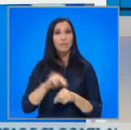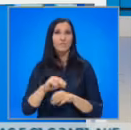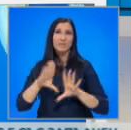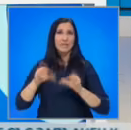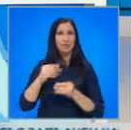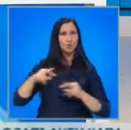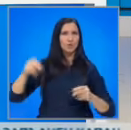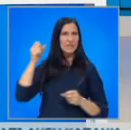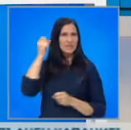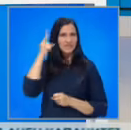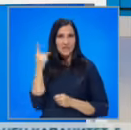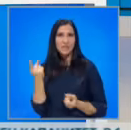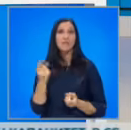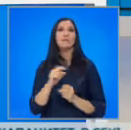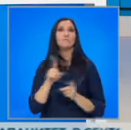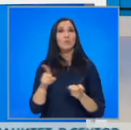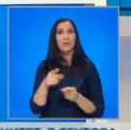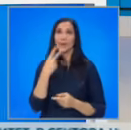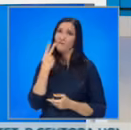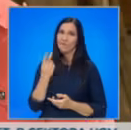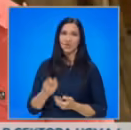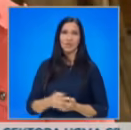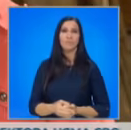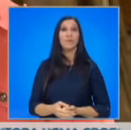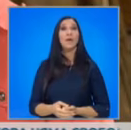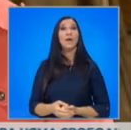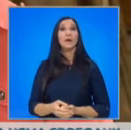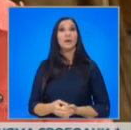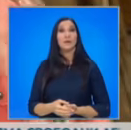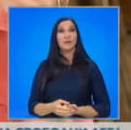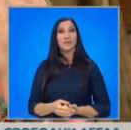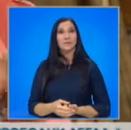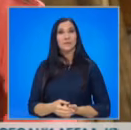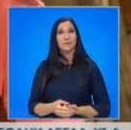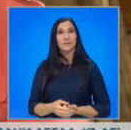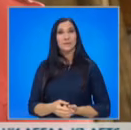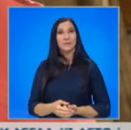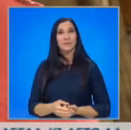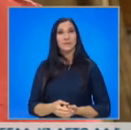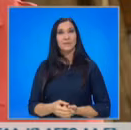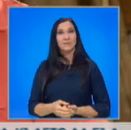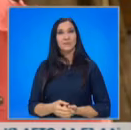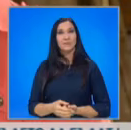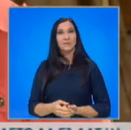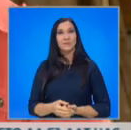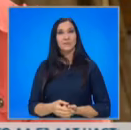Ето откъс от неговото интервю пред Ирина Цонева. Още гледайте утре в сутрешния ни блог. 25 години изчакаш. Ей така.